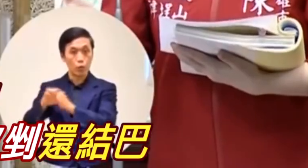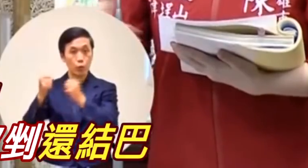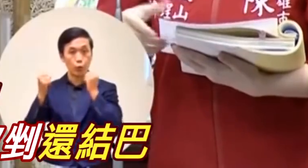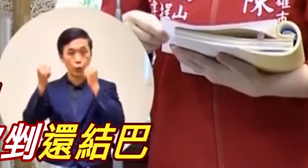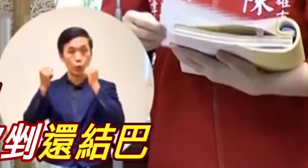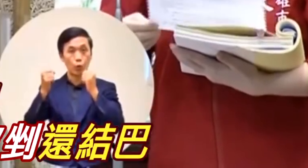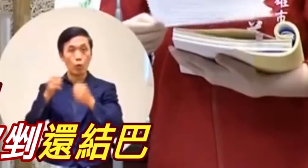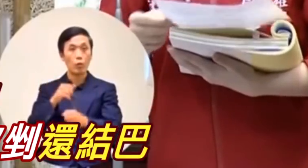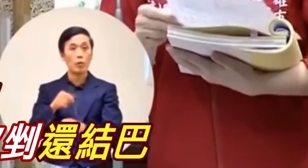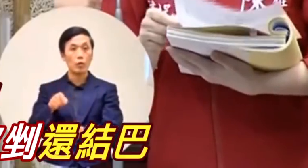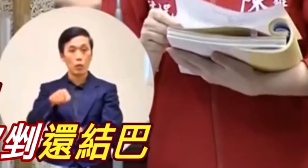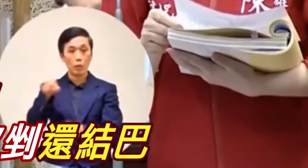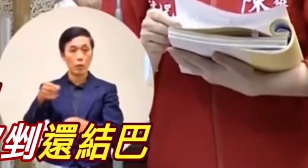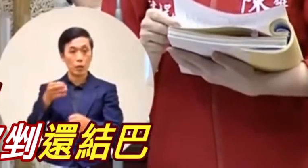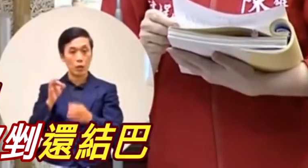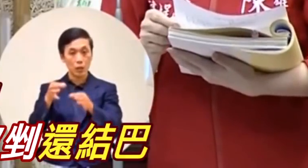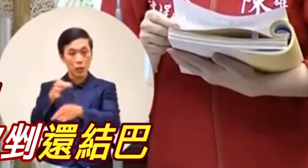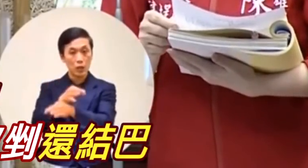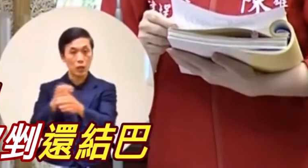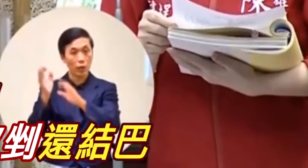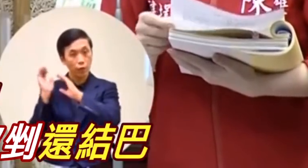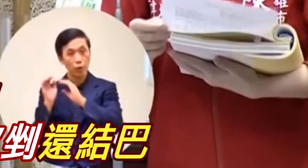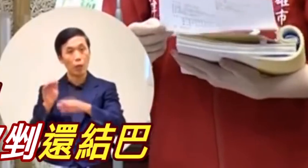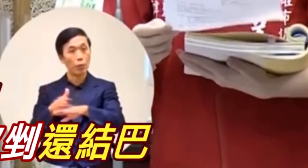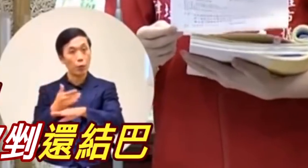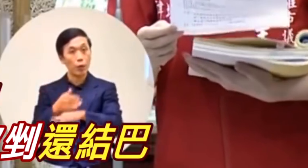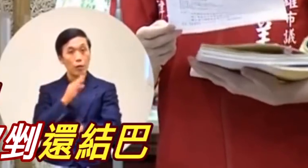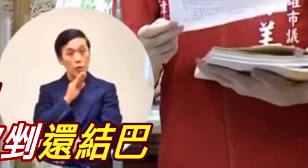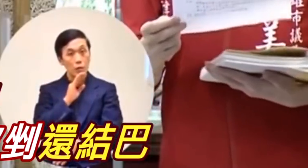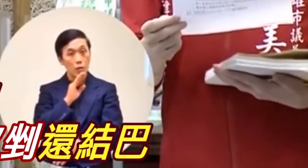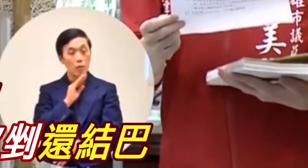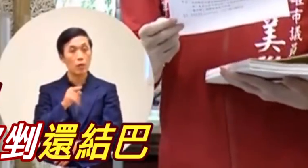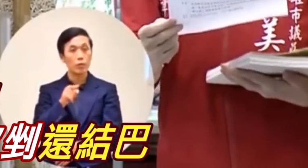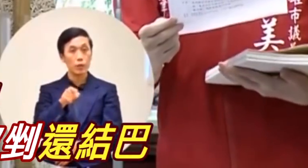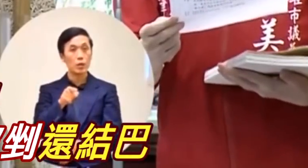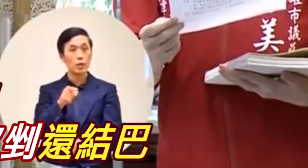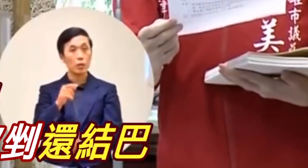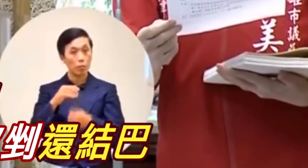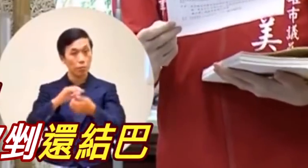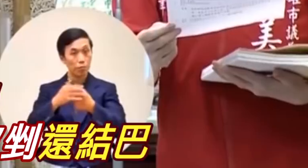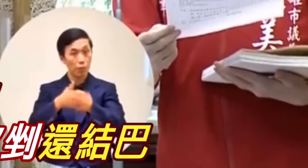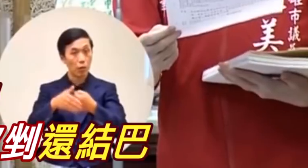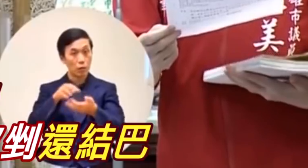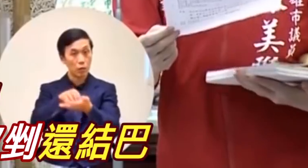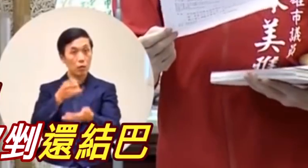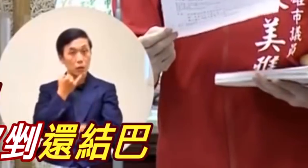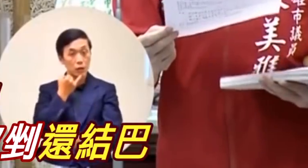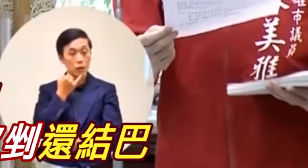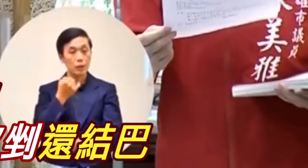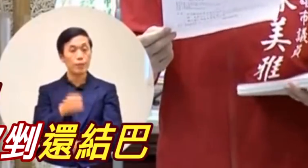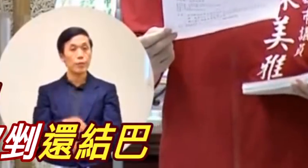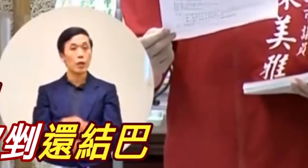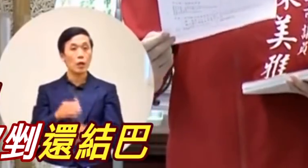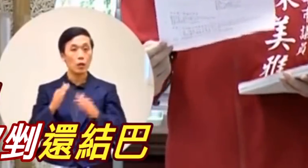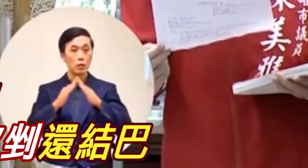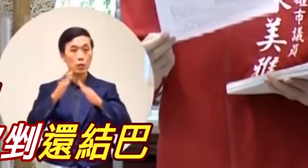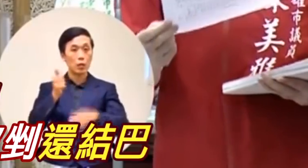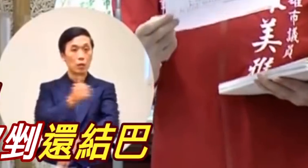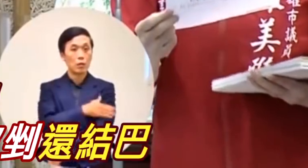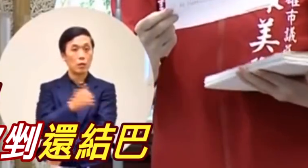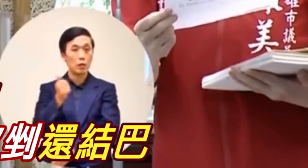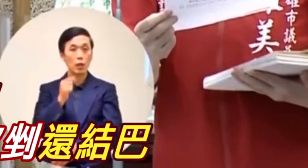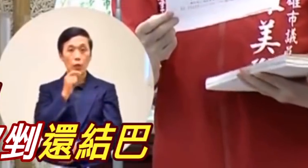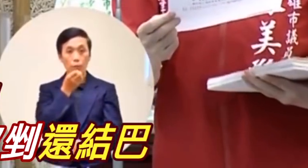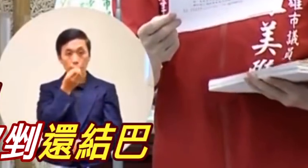不会造成他们经济负担的一个休憩场所。 是。 这部分您是可以确保。那我请教一下，跟陈其迈市长，他本来喊出说我